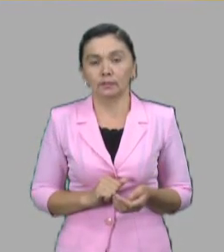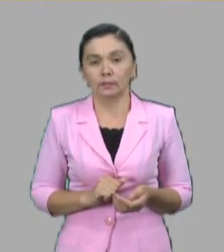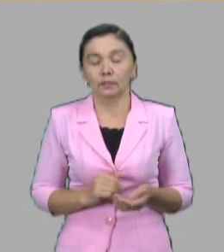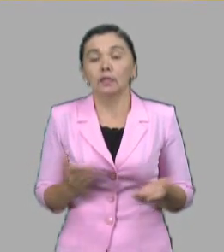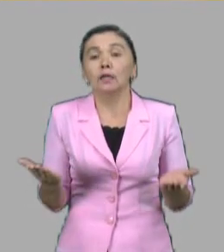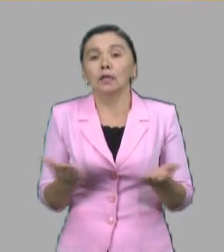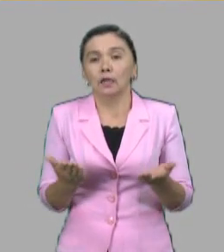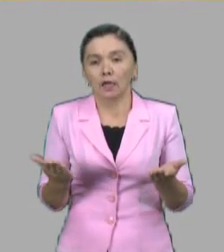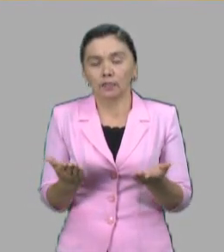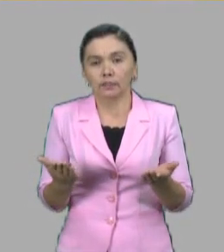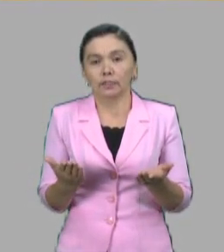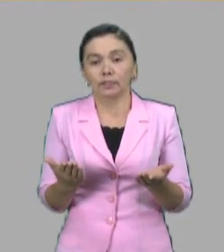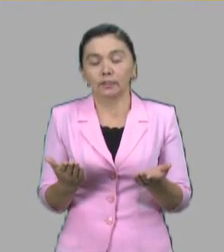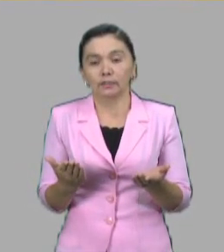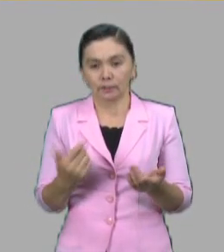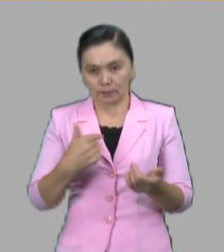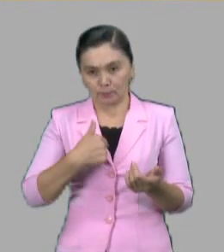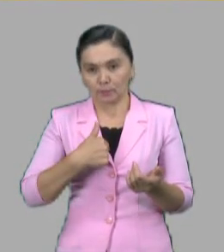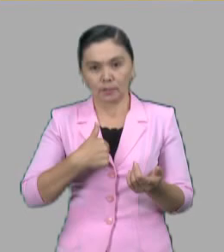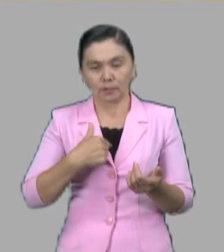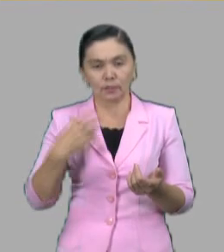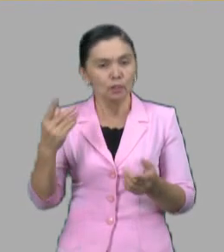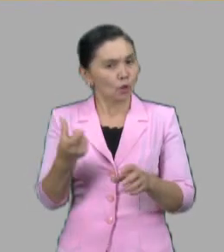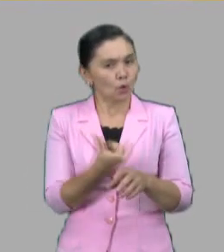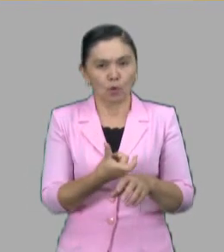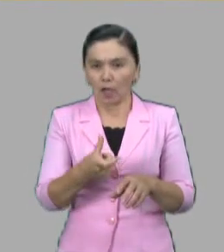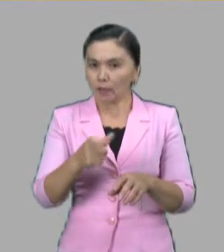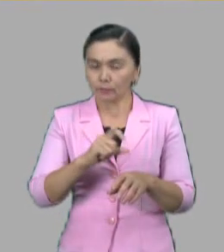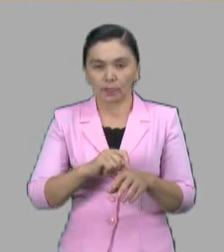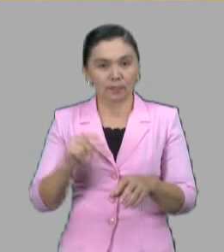Кандай экендиги мени абдан кызыктырат.